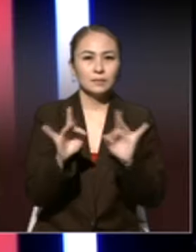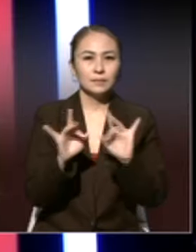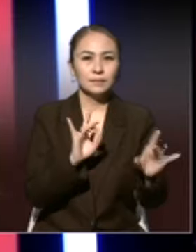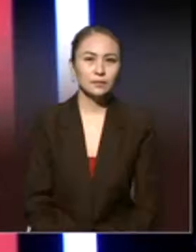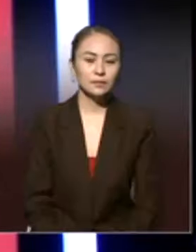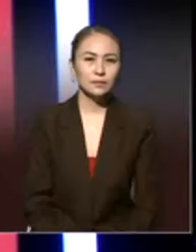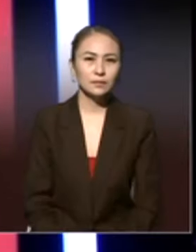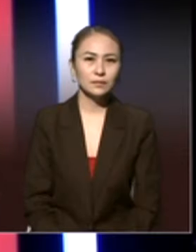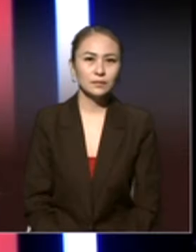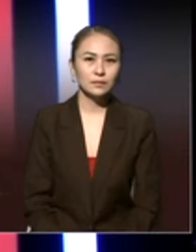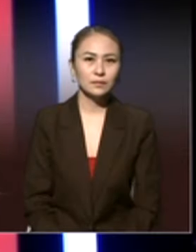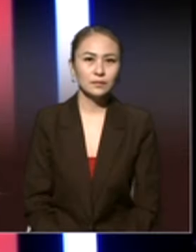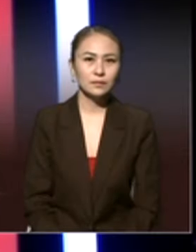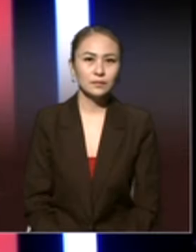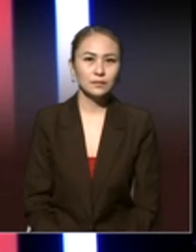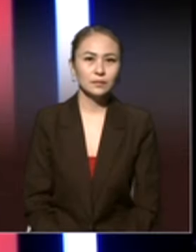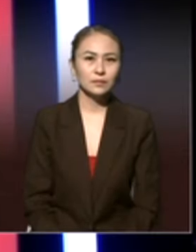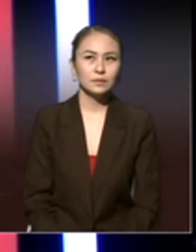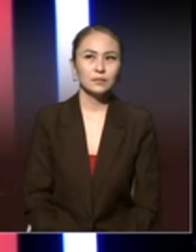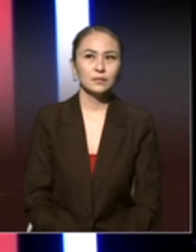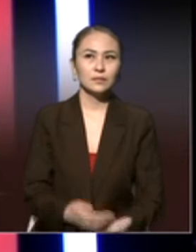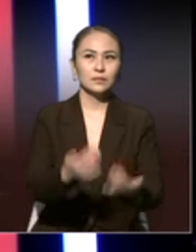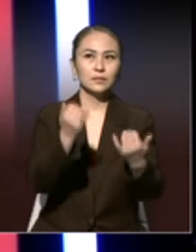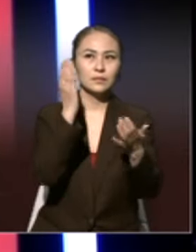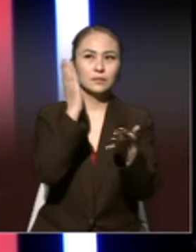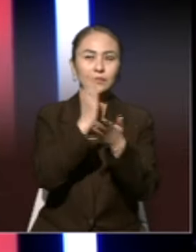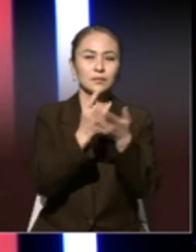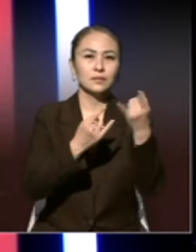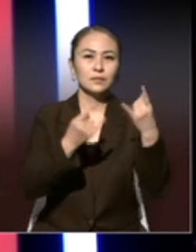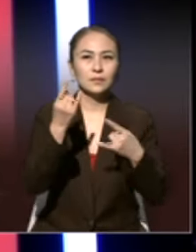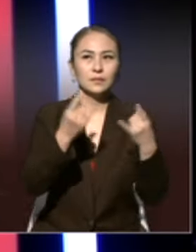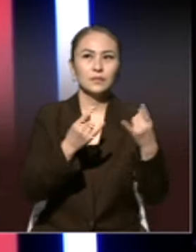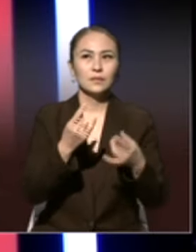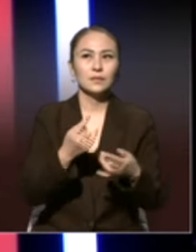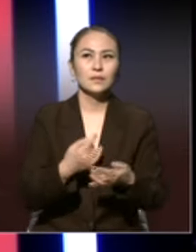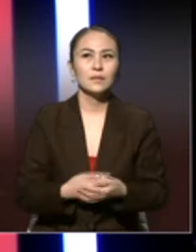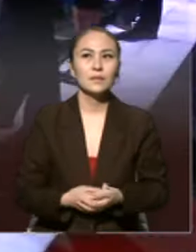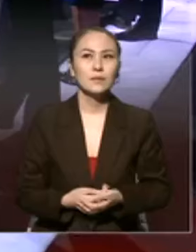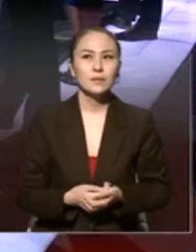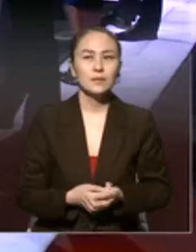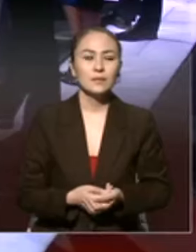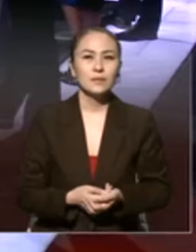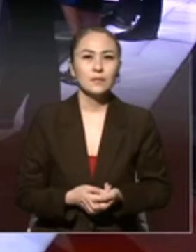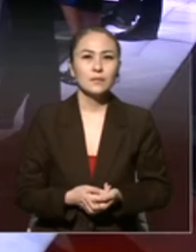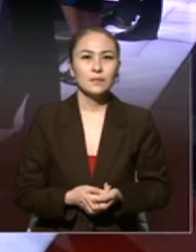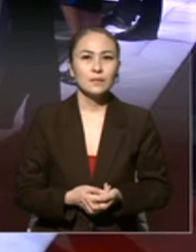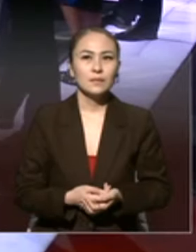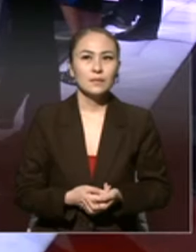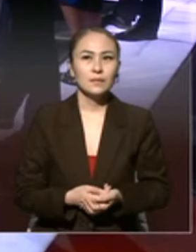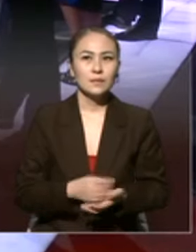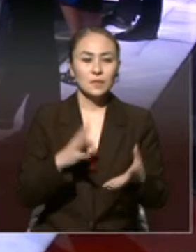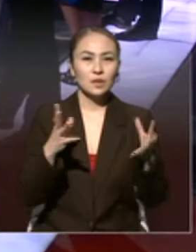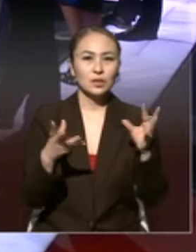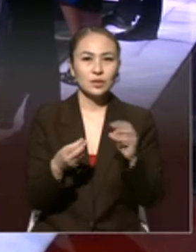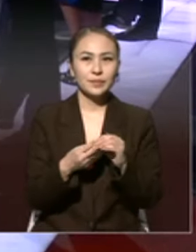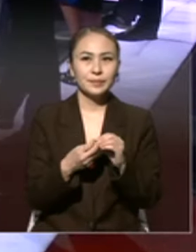үзіліс. Біз қазір тікелей эфирдеміз, құрметті біздің спикерлеріміз. Не керек?